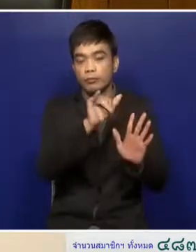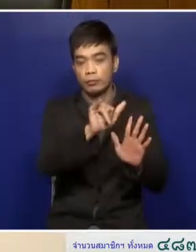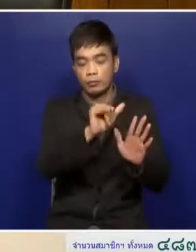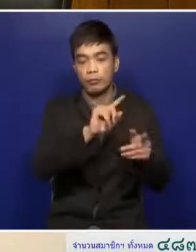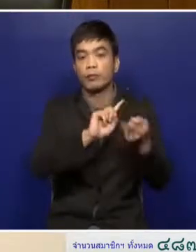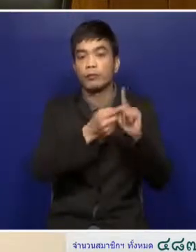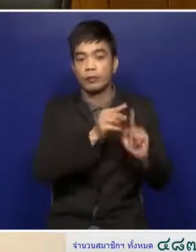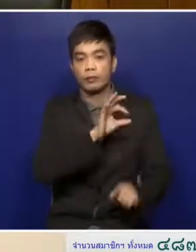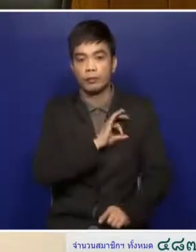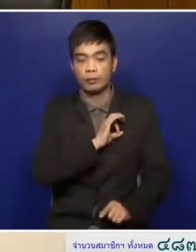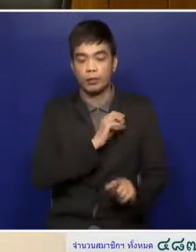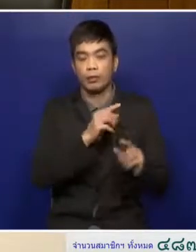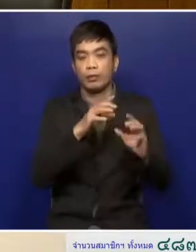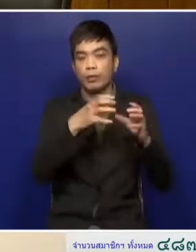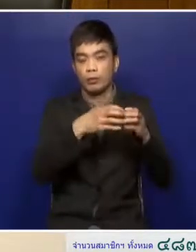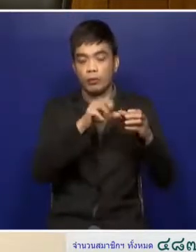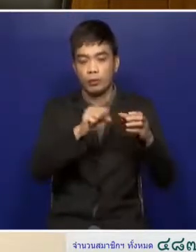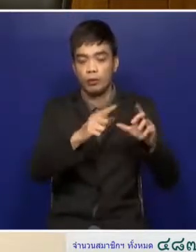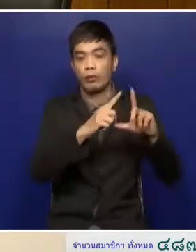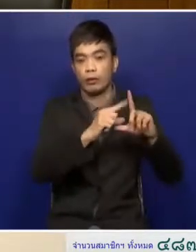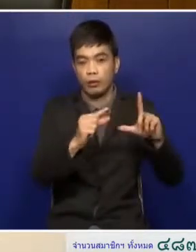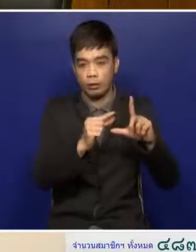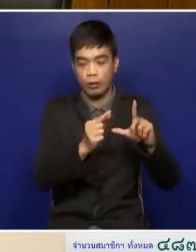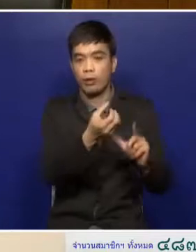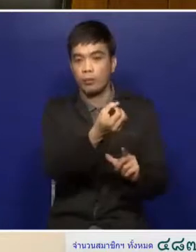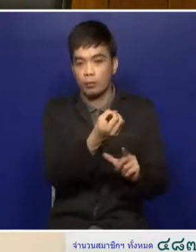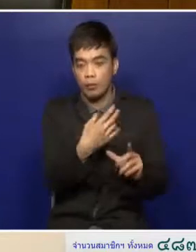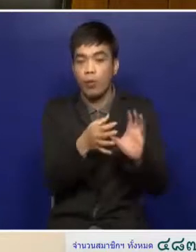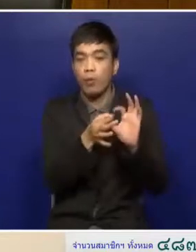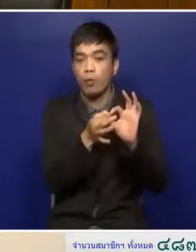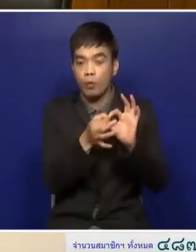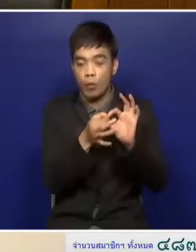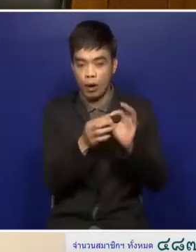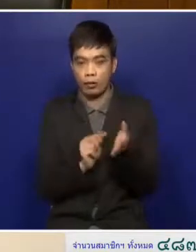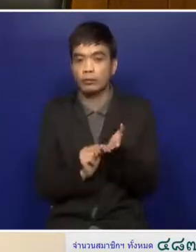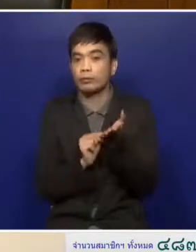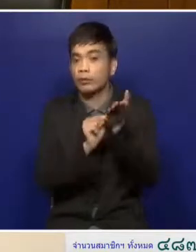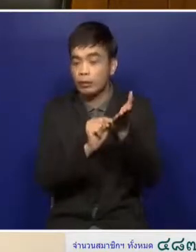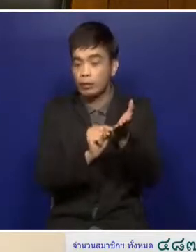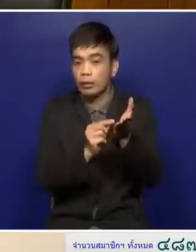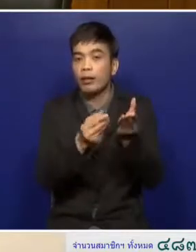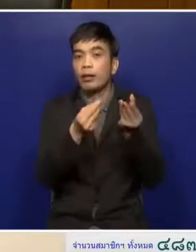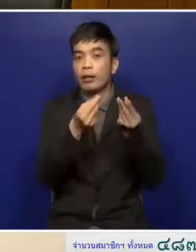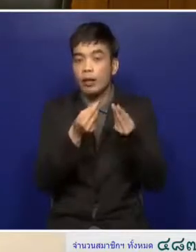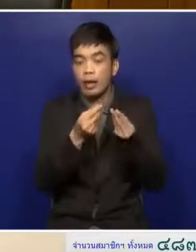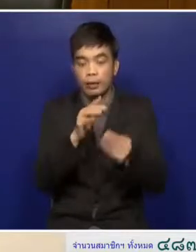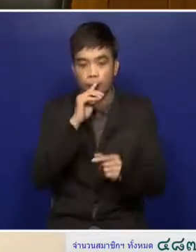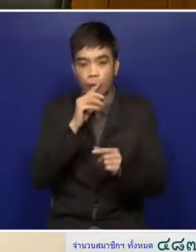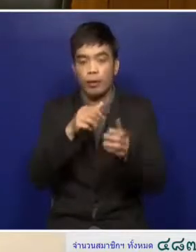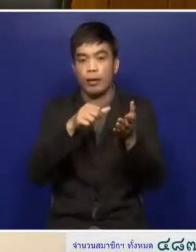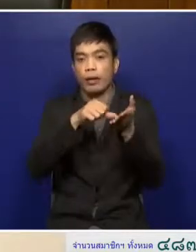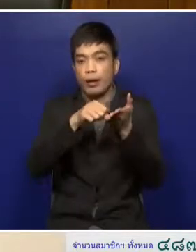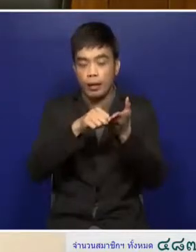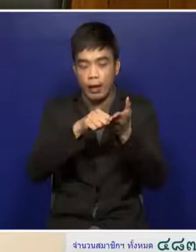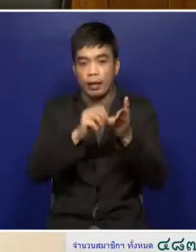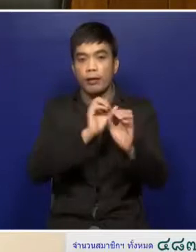ากพรรคก้าวไกลท่านมีข้อกังวลท่านก็เสนอว่าอยากจะให้ปลดล็อกพืชกระท่อม